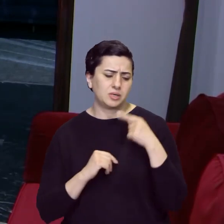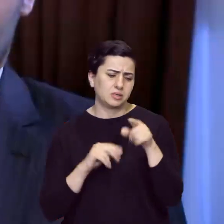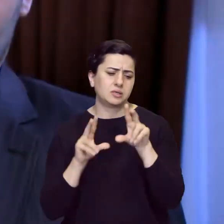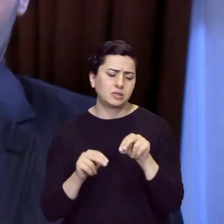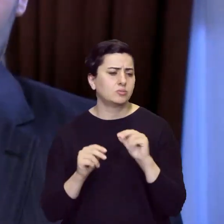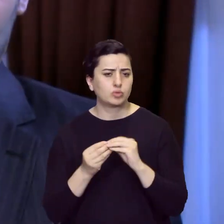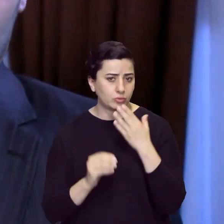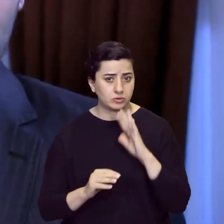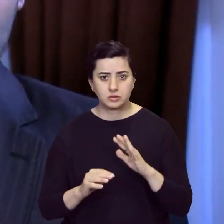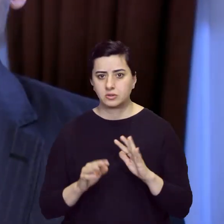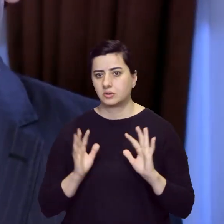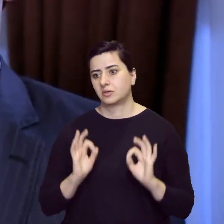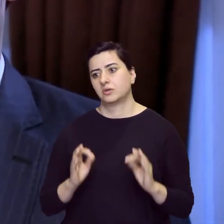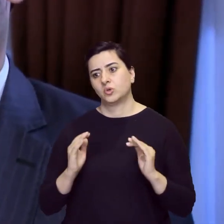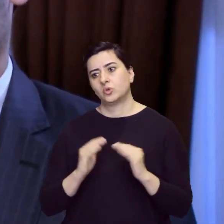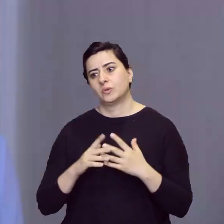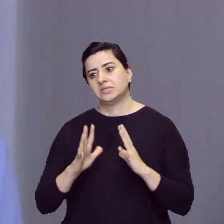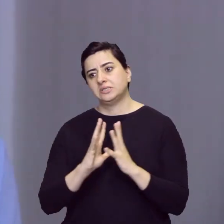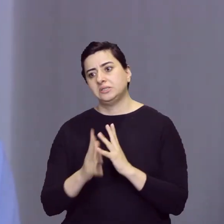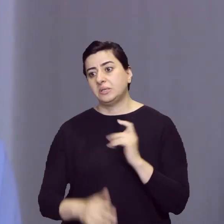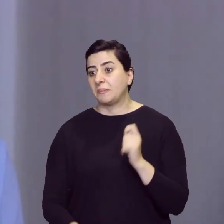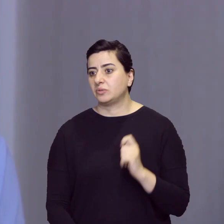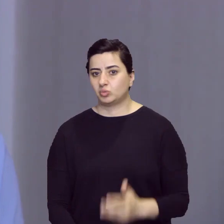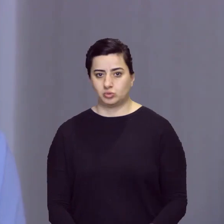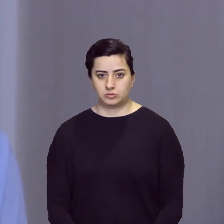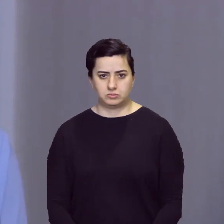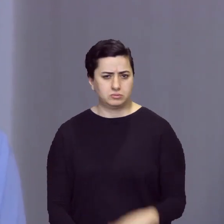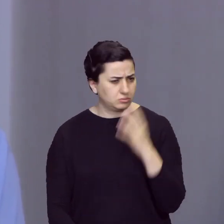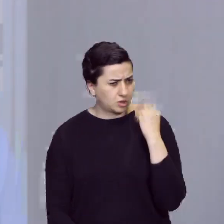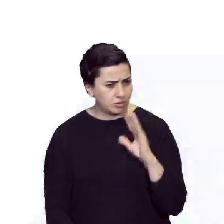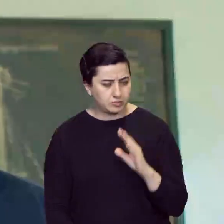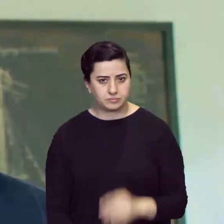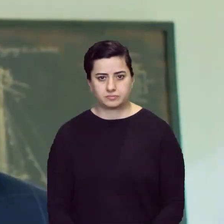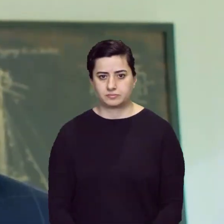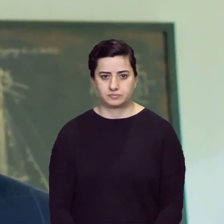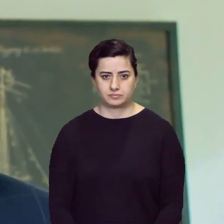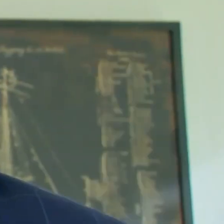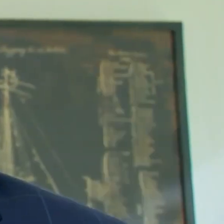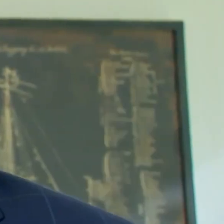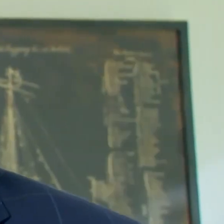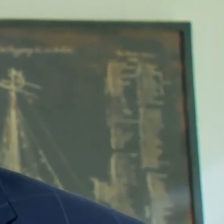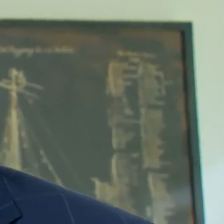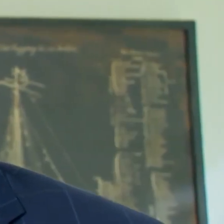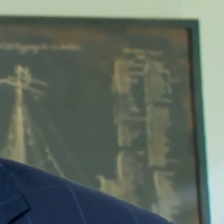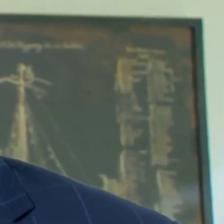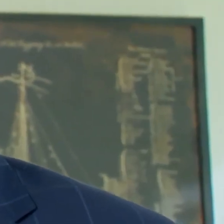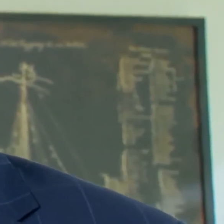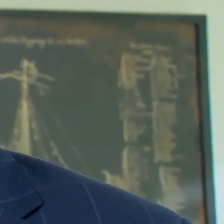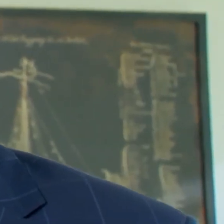yatarım bu hafta orada. Şu bir türlü uyamadığımız sıra. Ne? Şimdi.